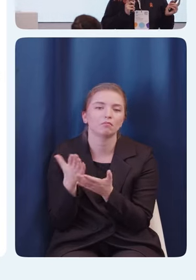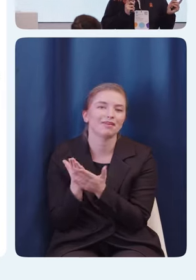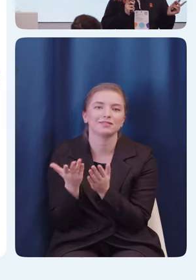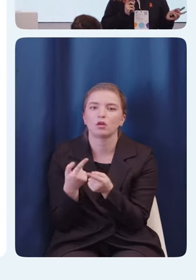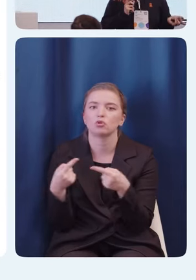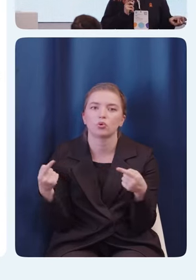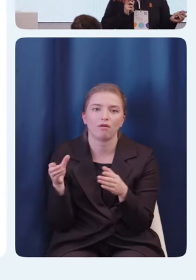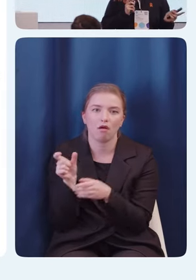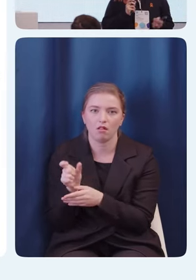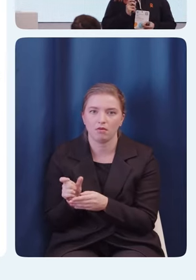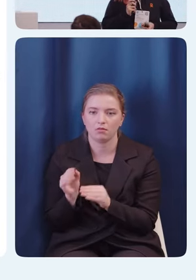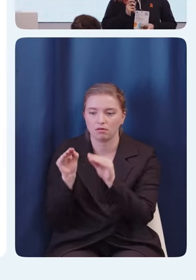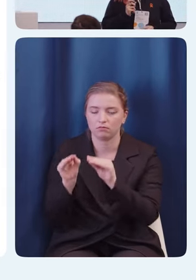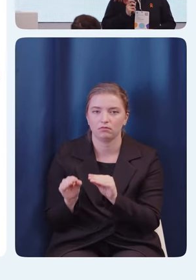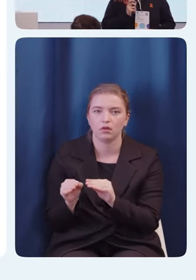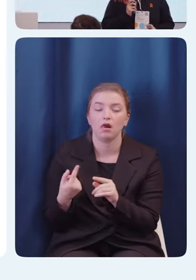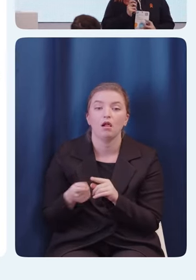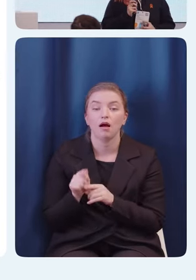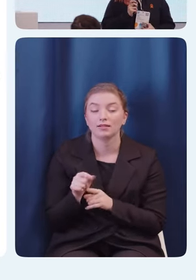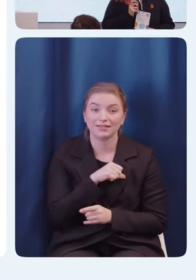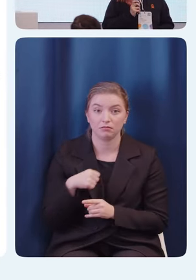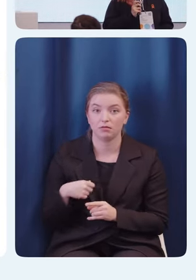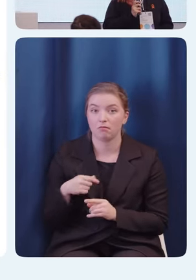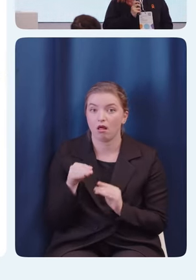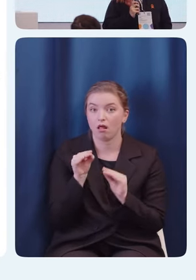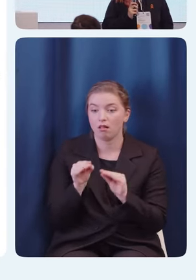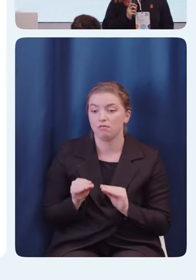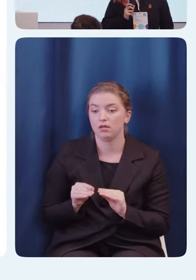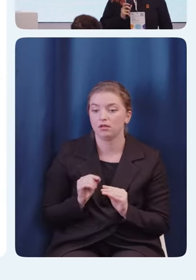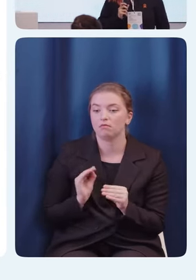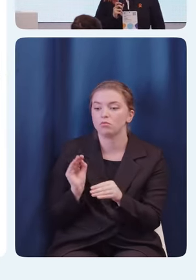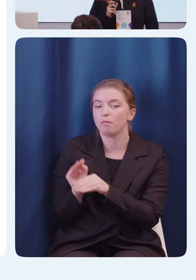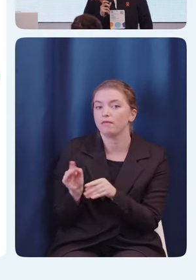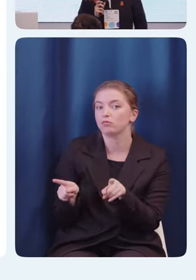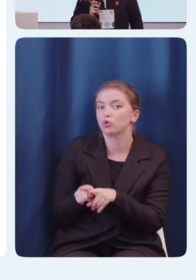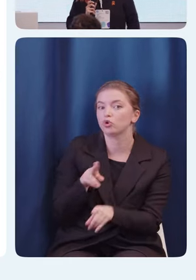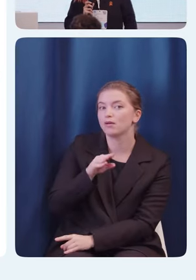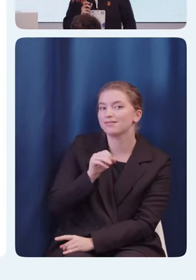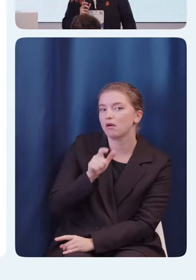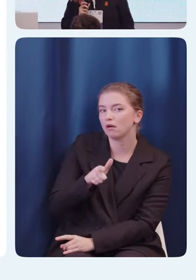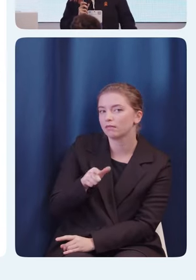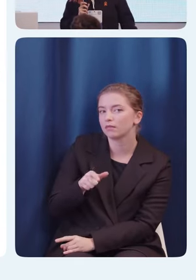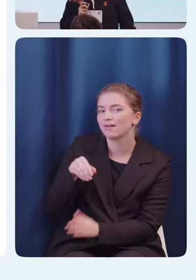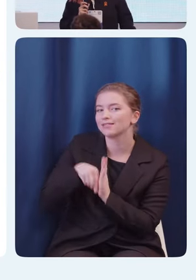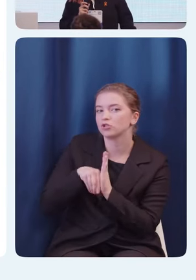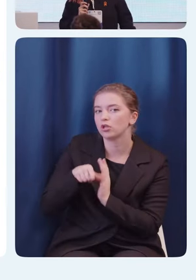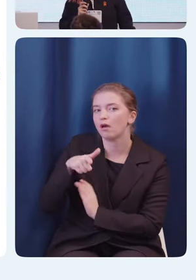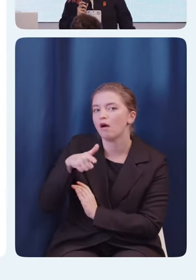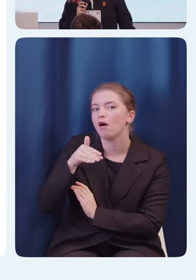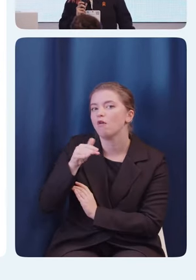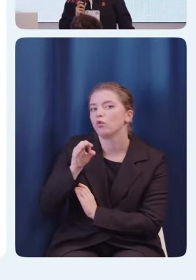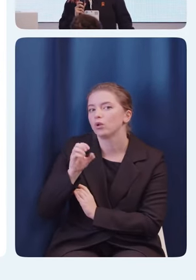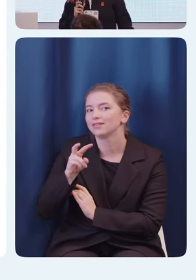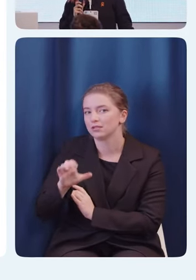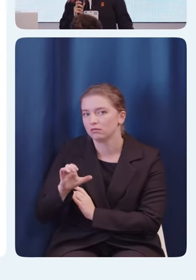А самим внутренним элементам добавим этот же тег со значением false. Это позволит скрыть эти элементы